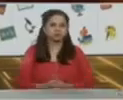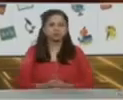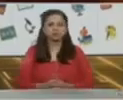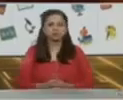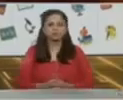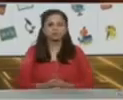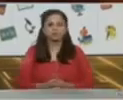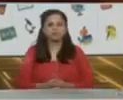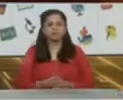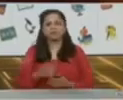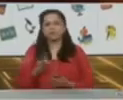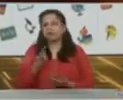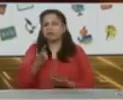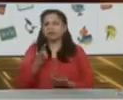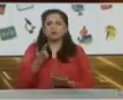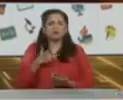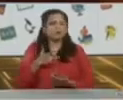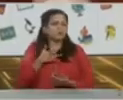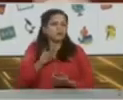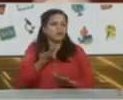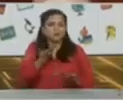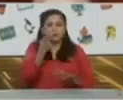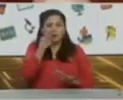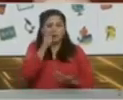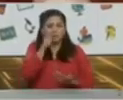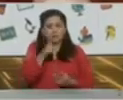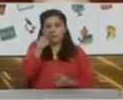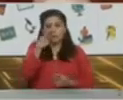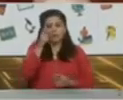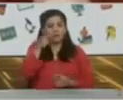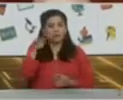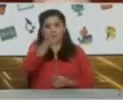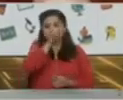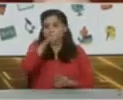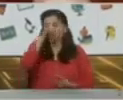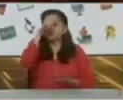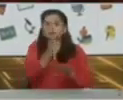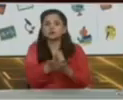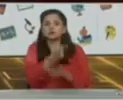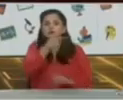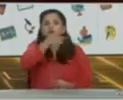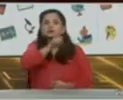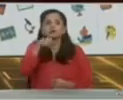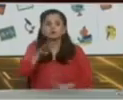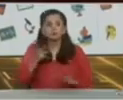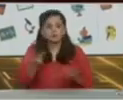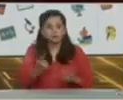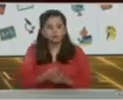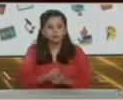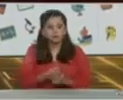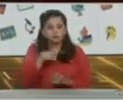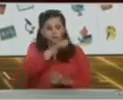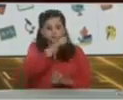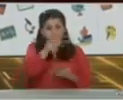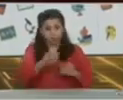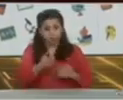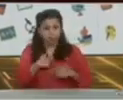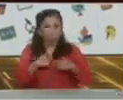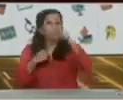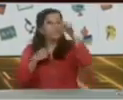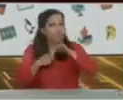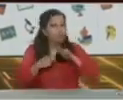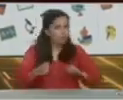एक बात जो पेरेंट्स को डिसाइड करनी है, क्या वो बुढ़ापे की ओर जाना चाहते